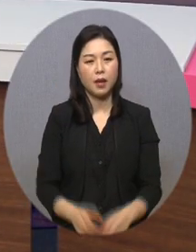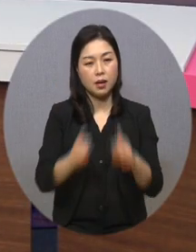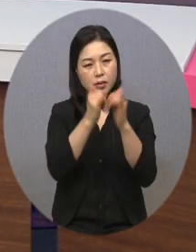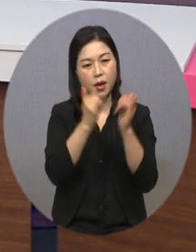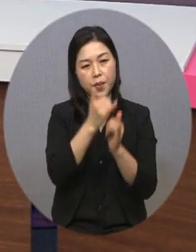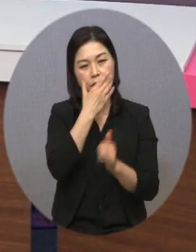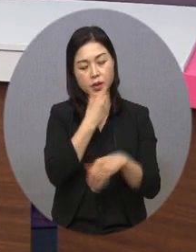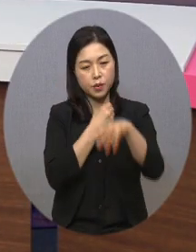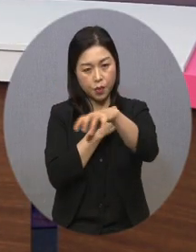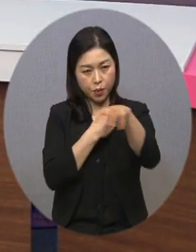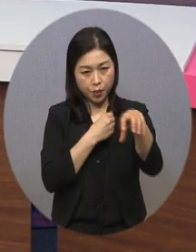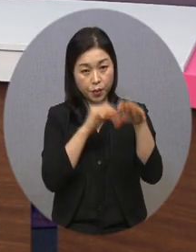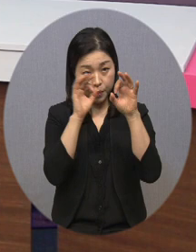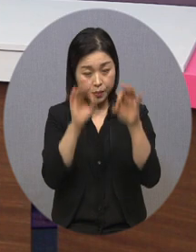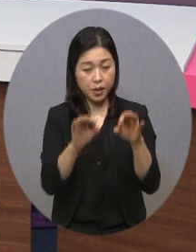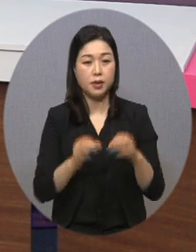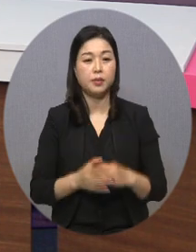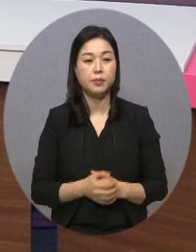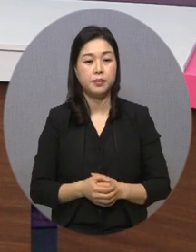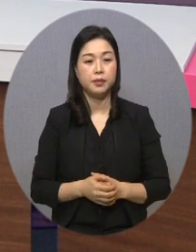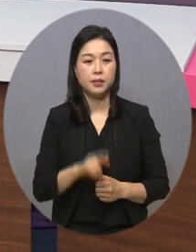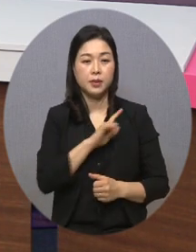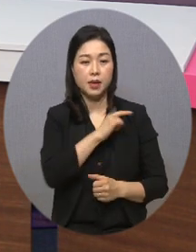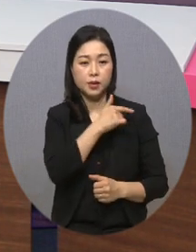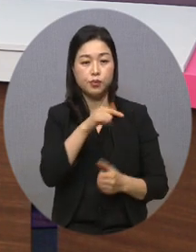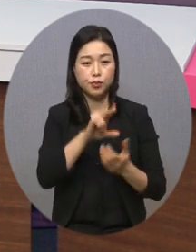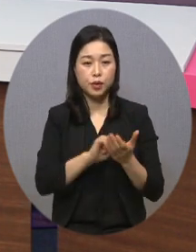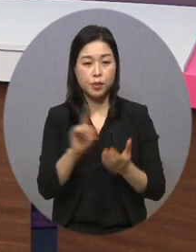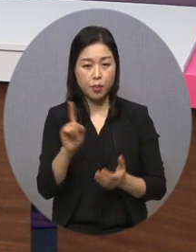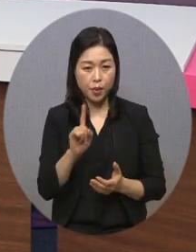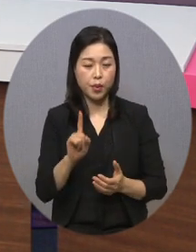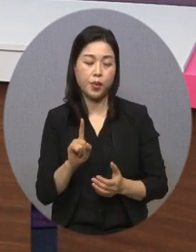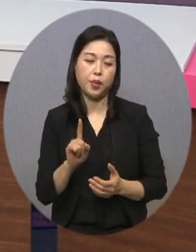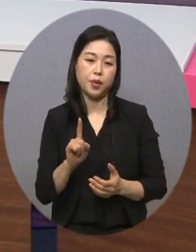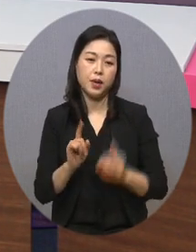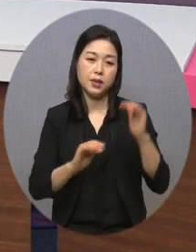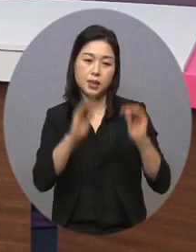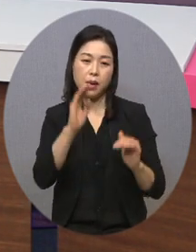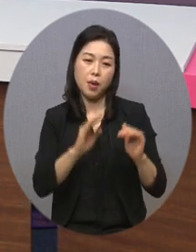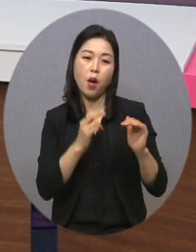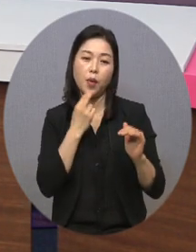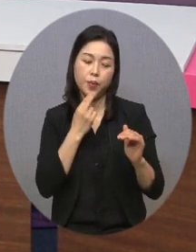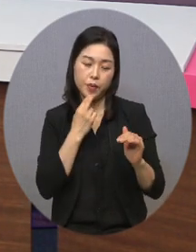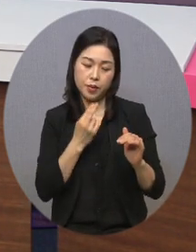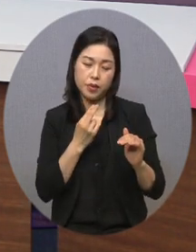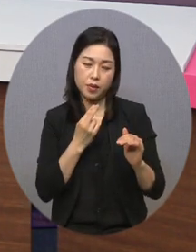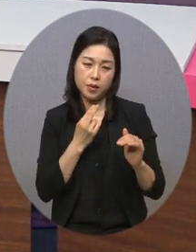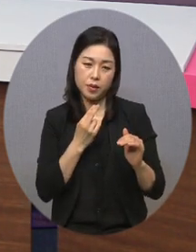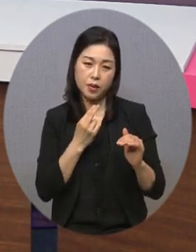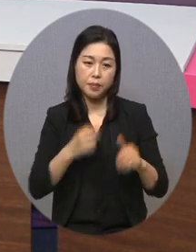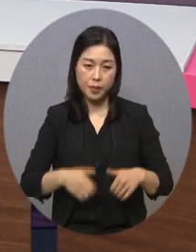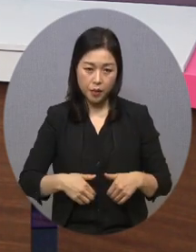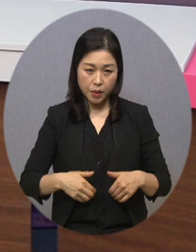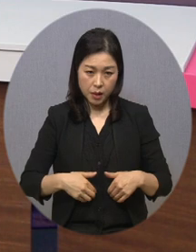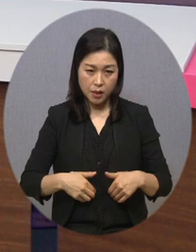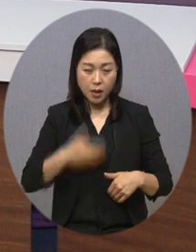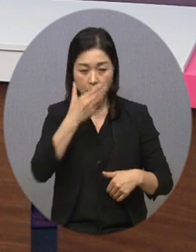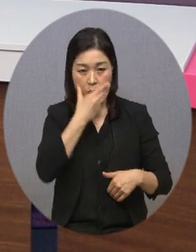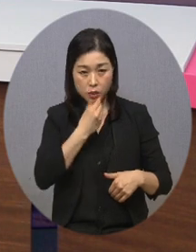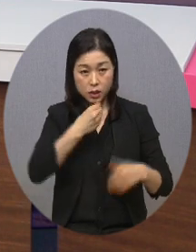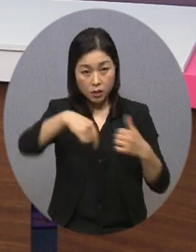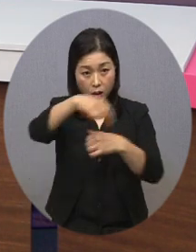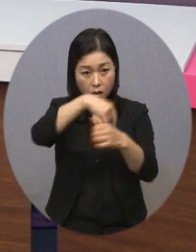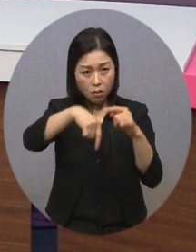사회복지 현장에서 보면은 제일 큰 문제가 가장 차별이 없어야 될 복지 현장에서 차별이 존재한다는